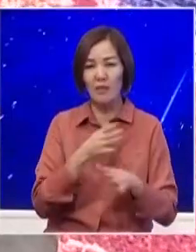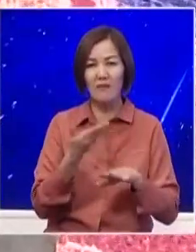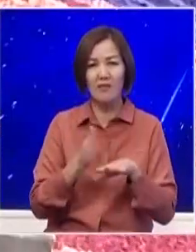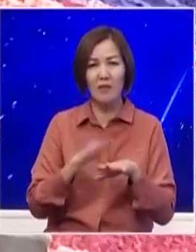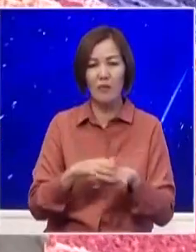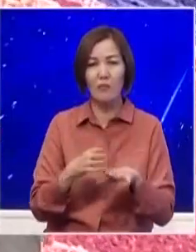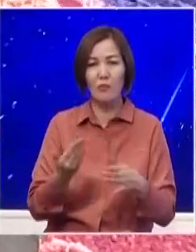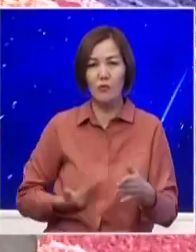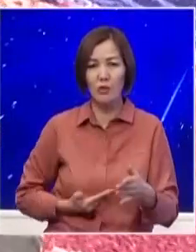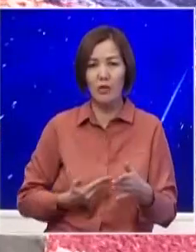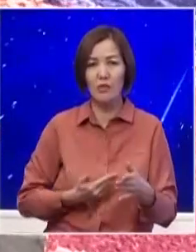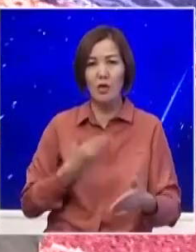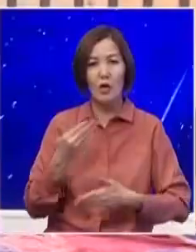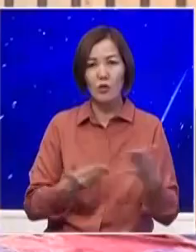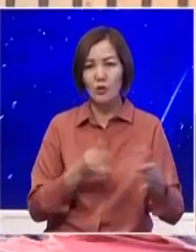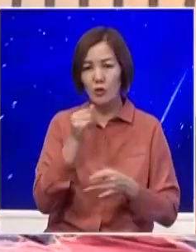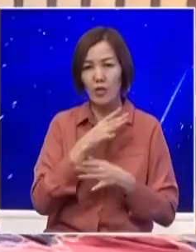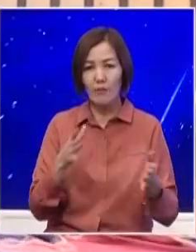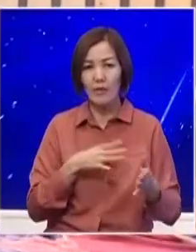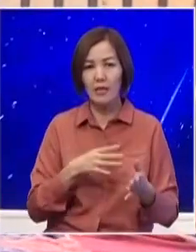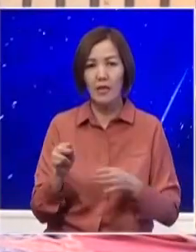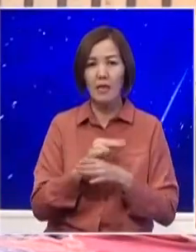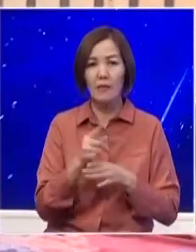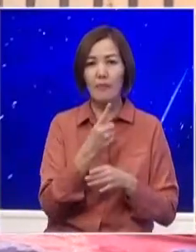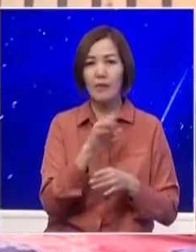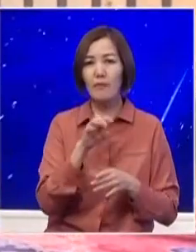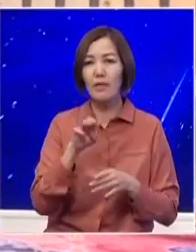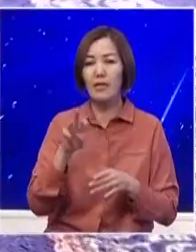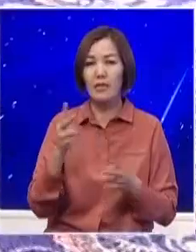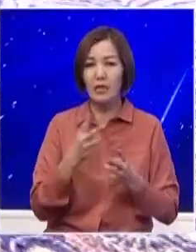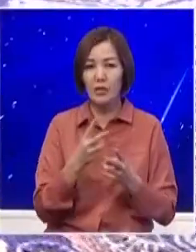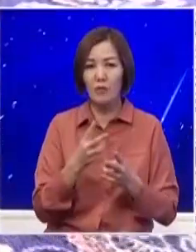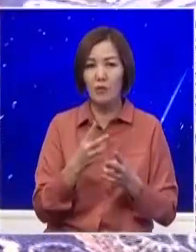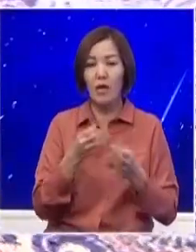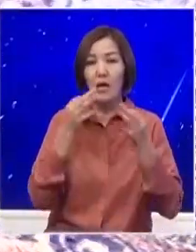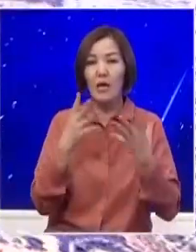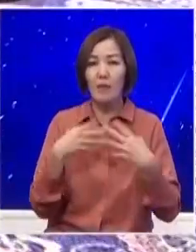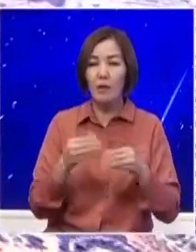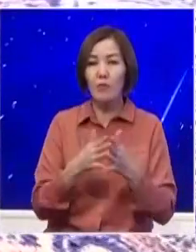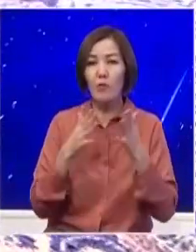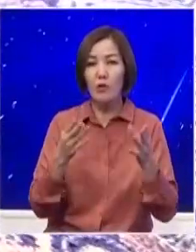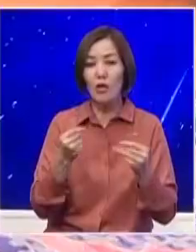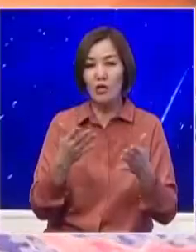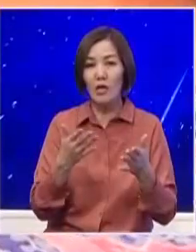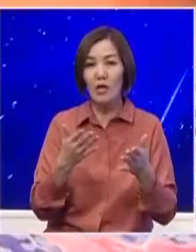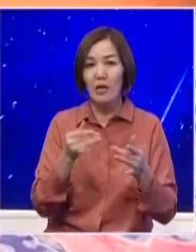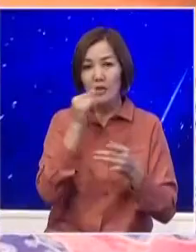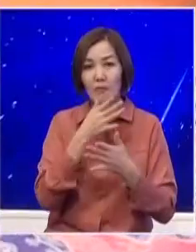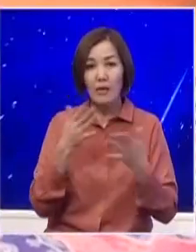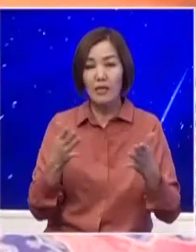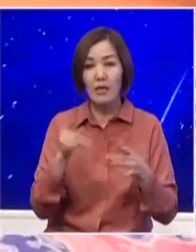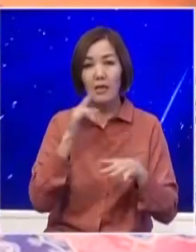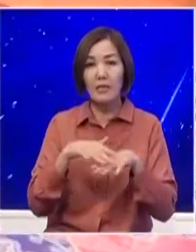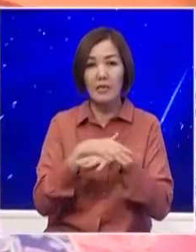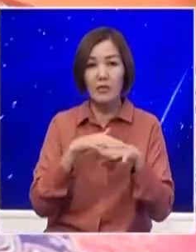өмір сүрді. Жүре де еңбектей де алмады. Емдеу үшін 1 миллиард теңге қажет болды. Бұл қарапайым отбасы үшін үлкен қаражат еді. Алайда Қазақстан